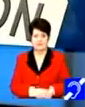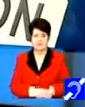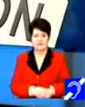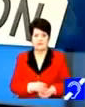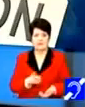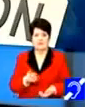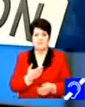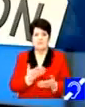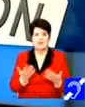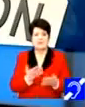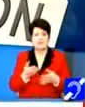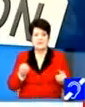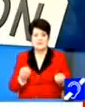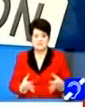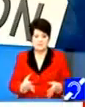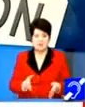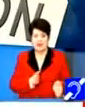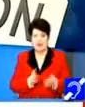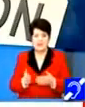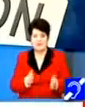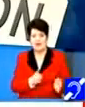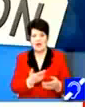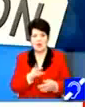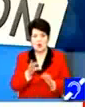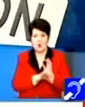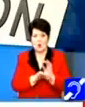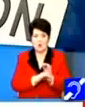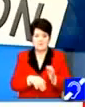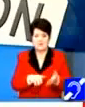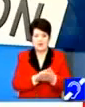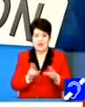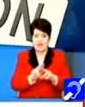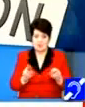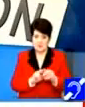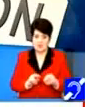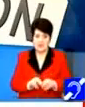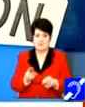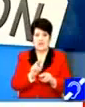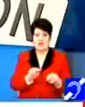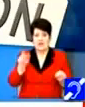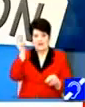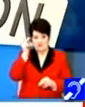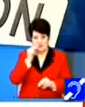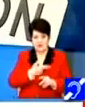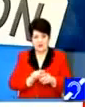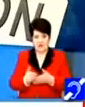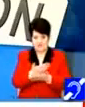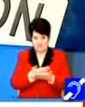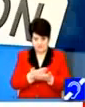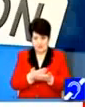O soluție pe cât de simplă, pe atât de radicală, va scoate mita și corupția din sistemul educațional. Cadrele didactice care vor strânge bani